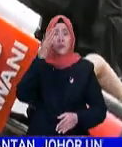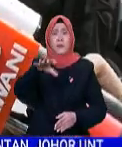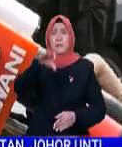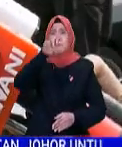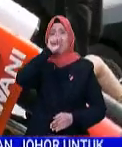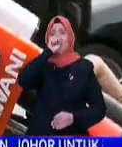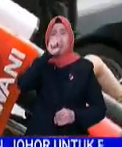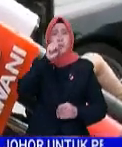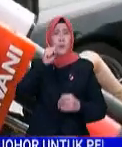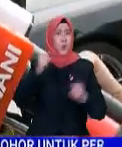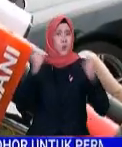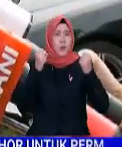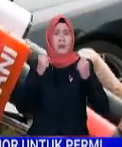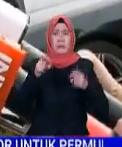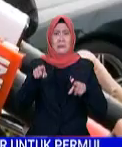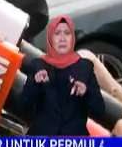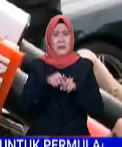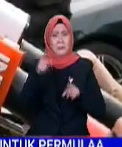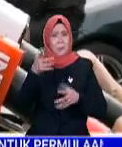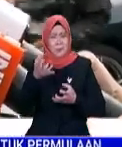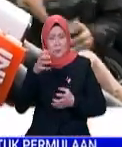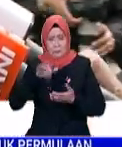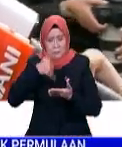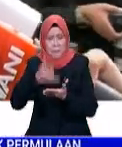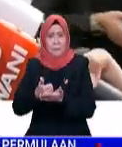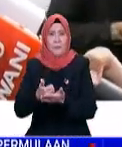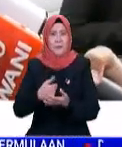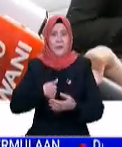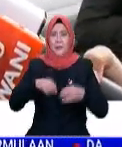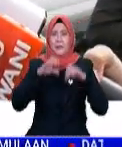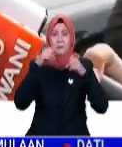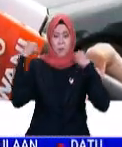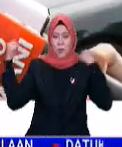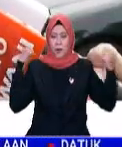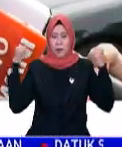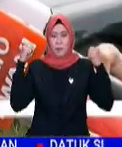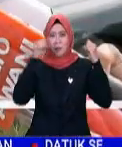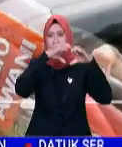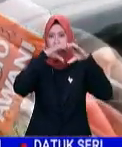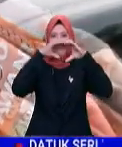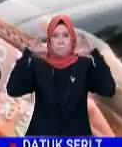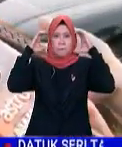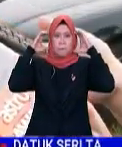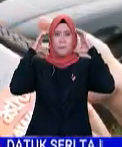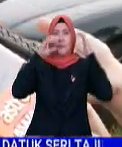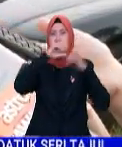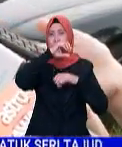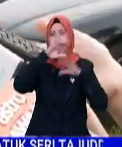saya macam nak pingsan rasa. Lepas tu saya ambil tuala, saya tutup, lepas tu saya pergi keluar.